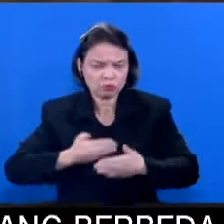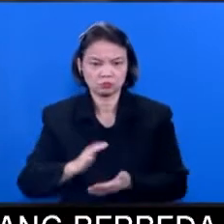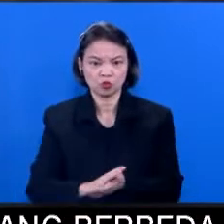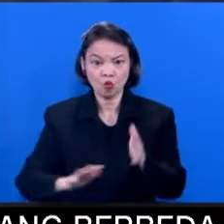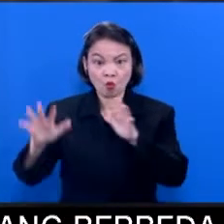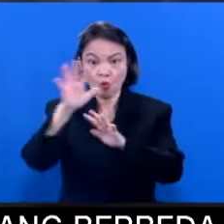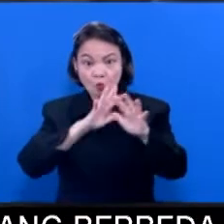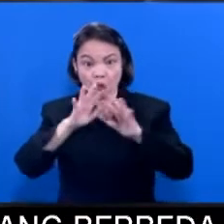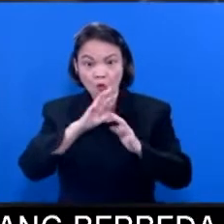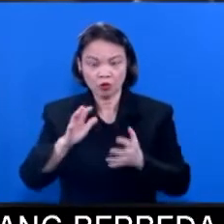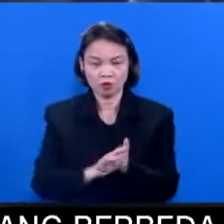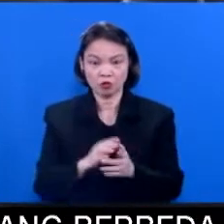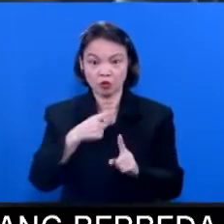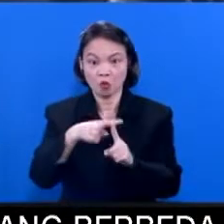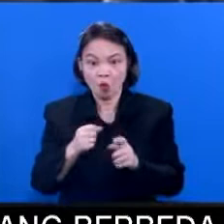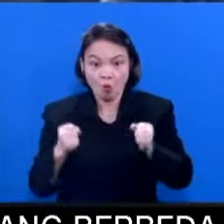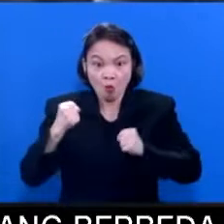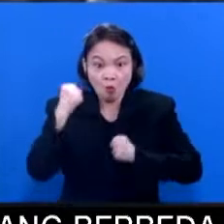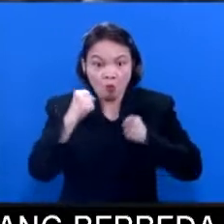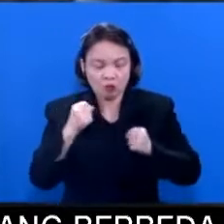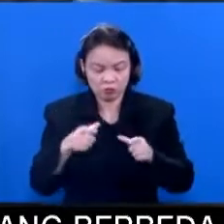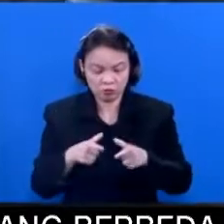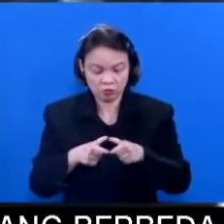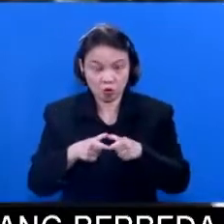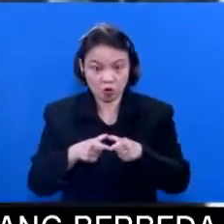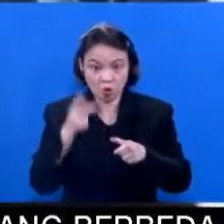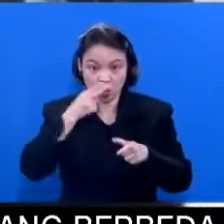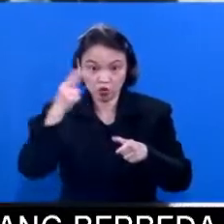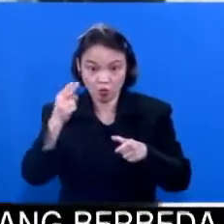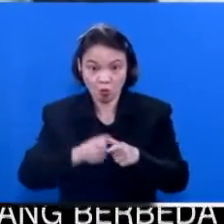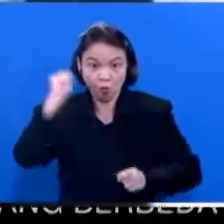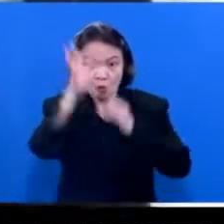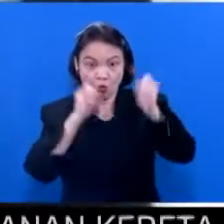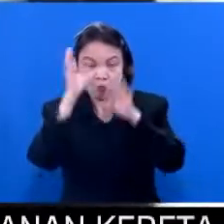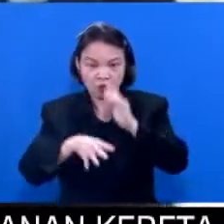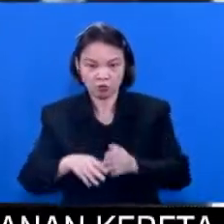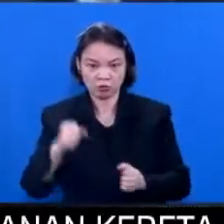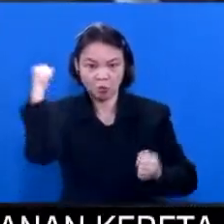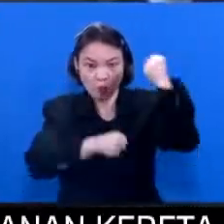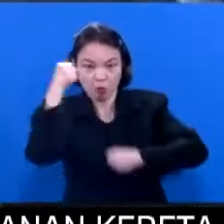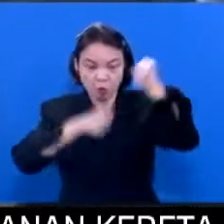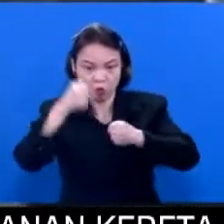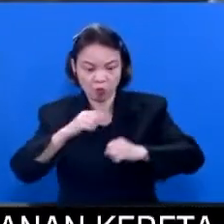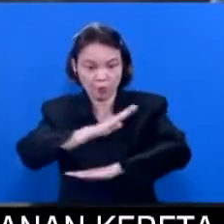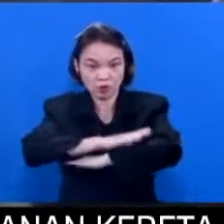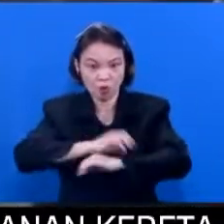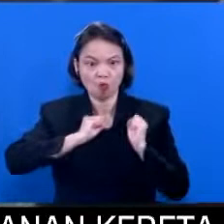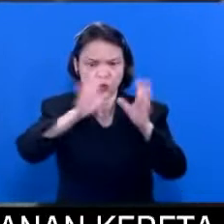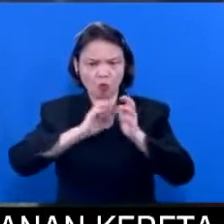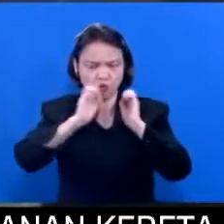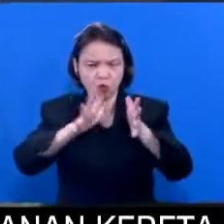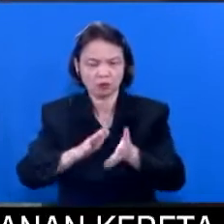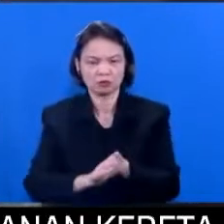Suasana pun semakin memanas saat sejumlah anggota Dewan melempar asbak, mengebrak meja, dan saling baku hantam. Keributan di ruang sidang